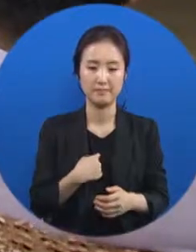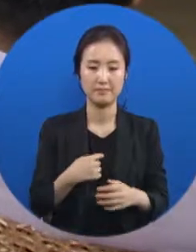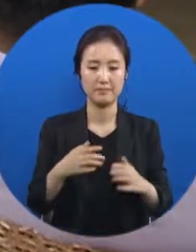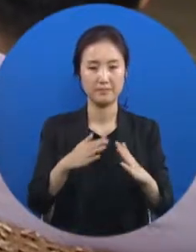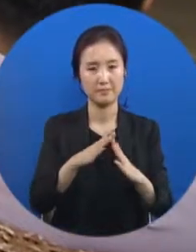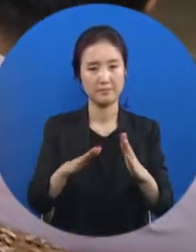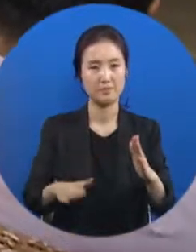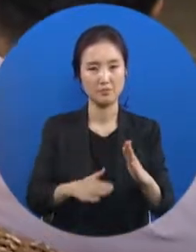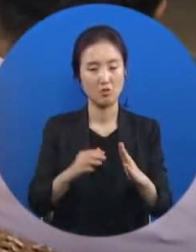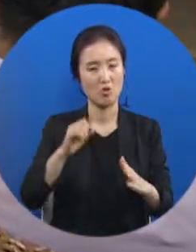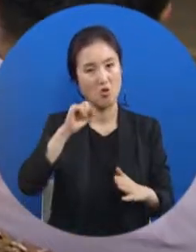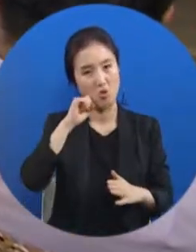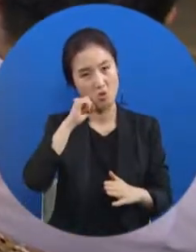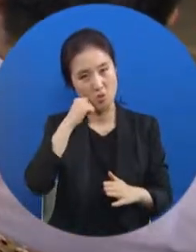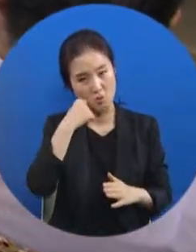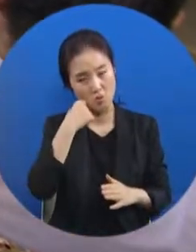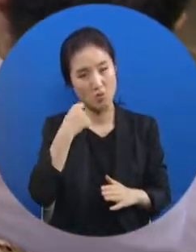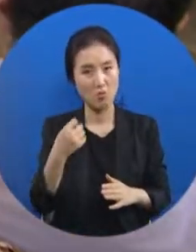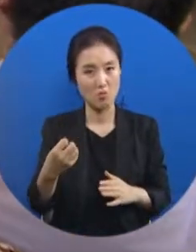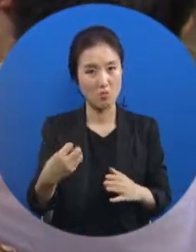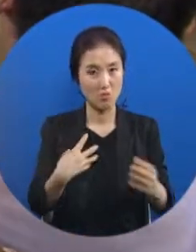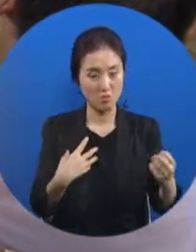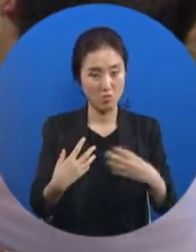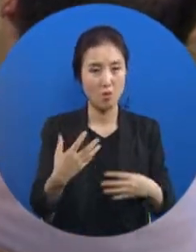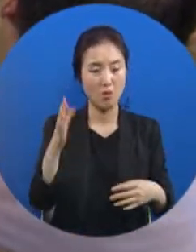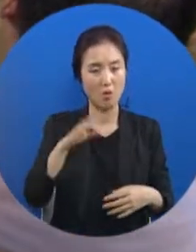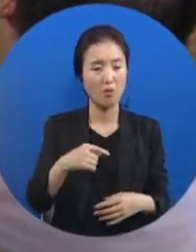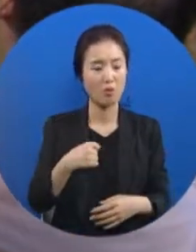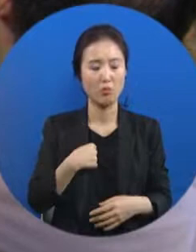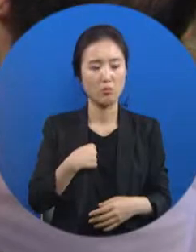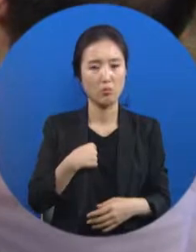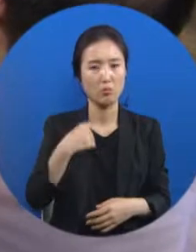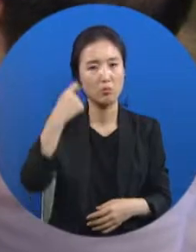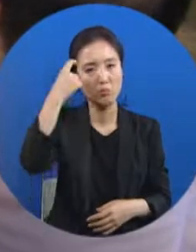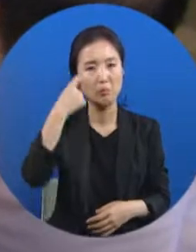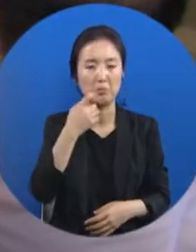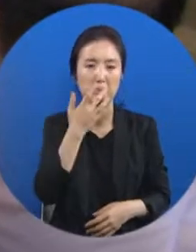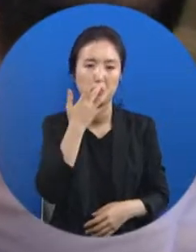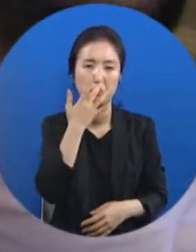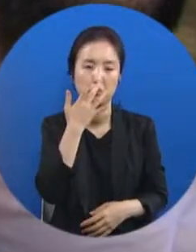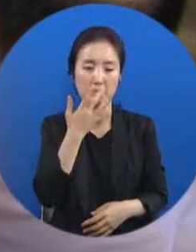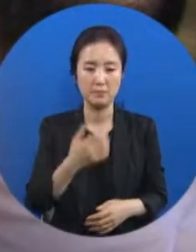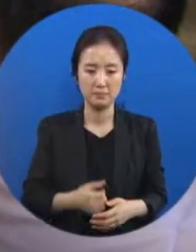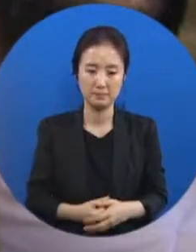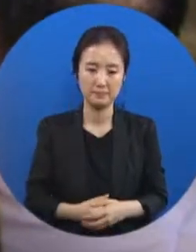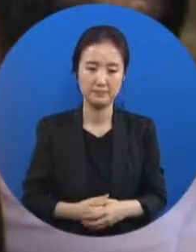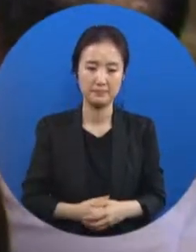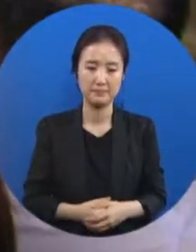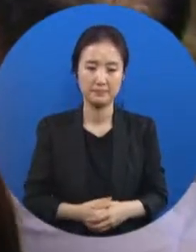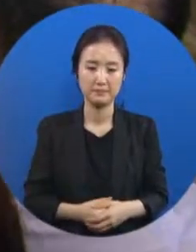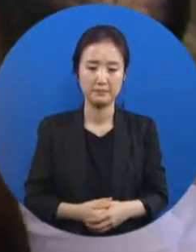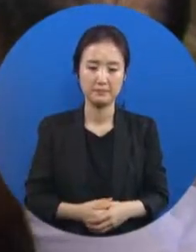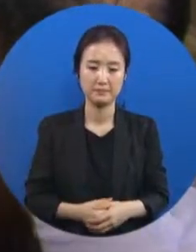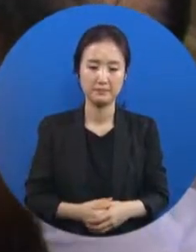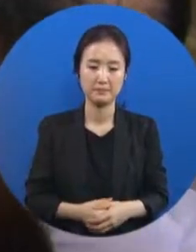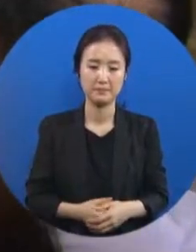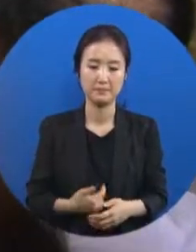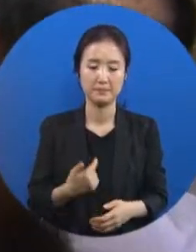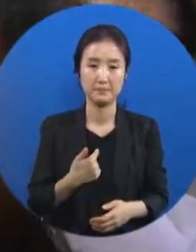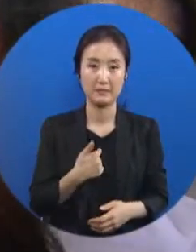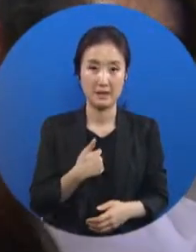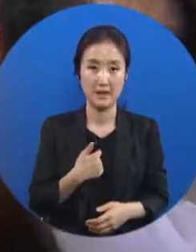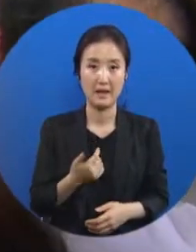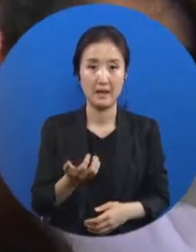환경이라고 다들 얘기하는데 저는 아니었습니다. 그러면 예, 위기가 바꾼 나의 인생. 제가 금방